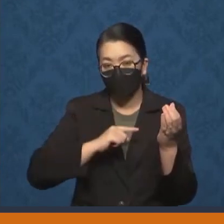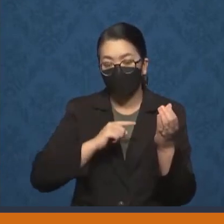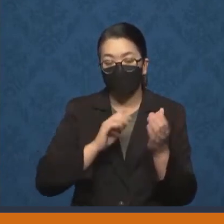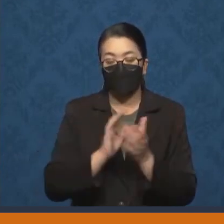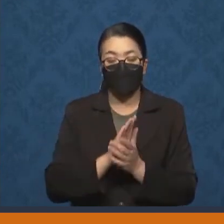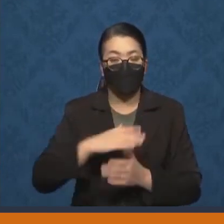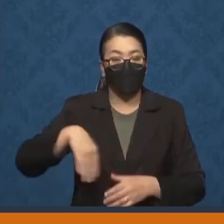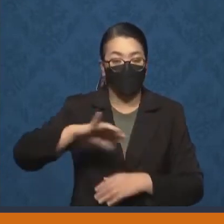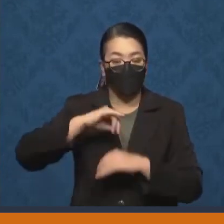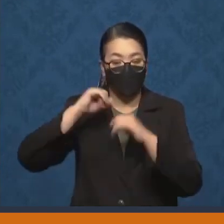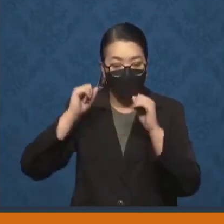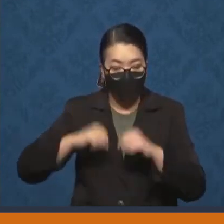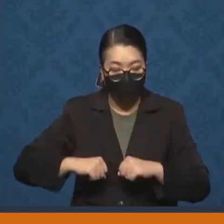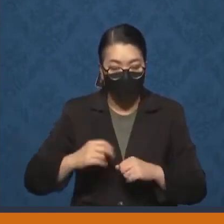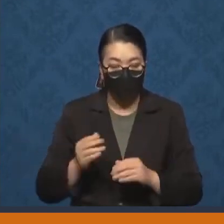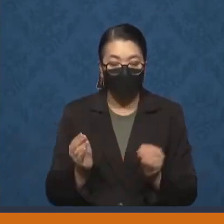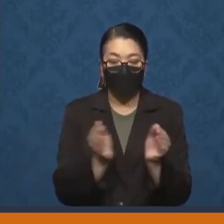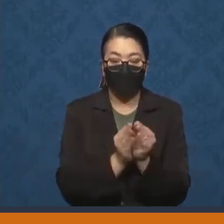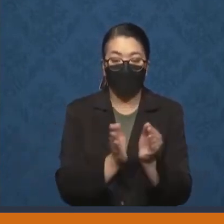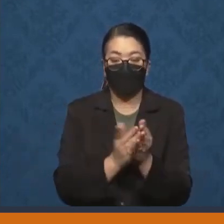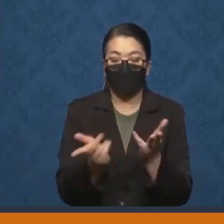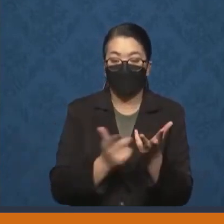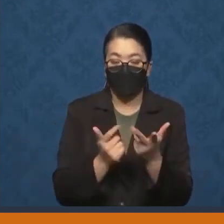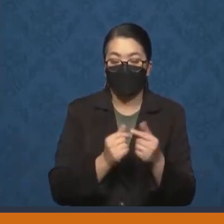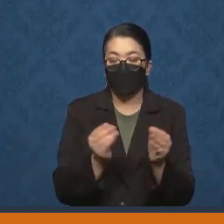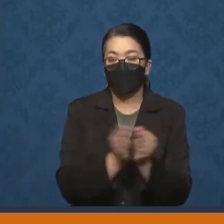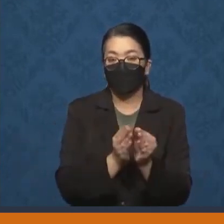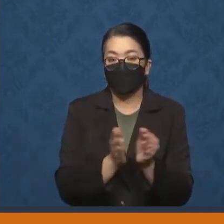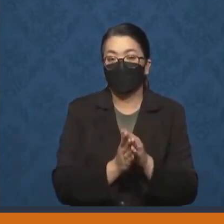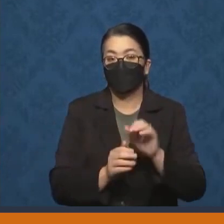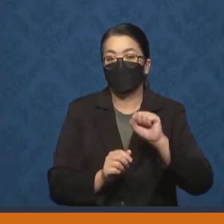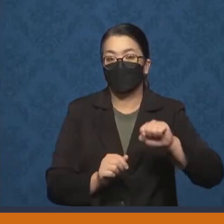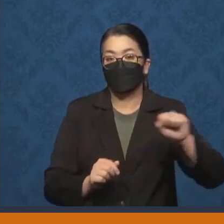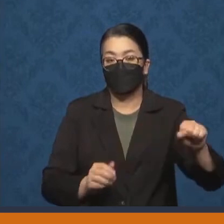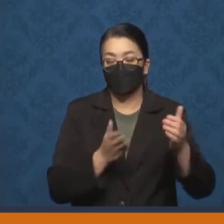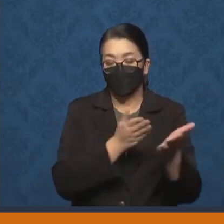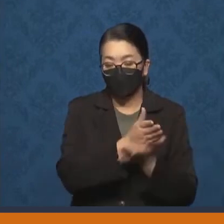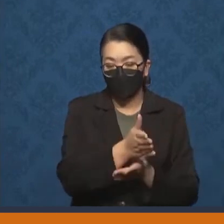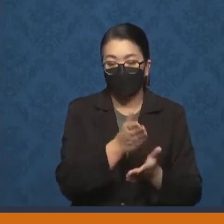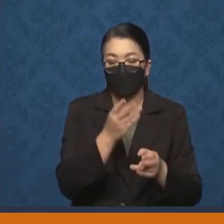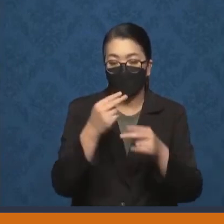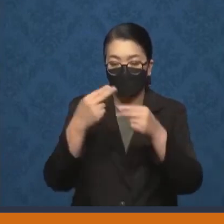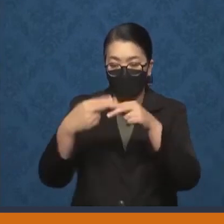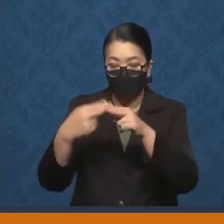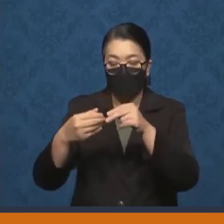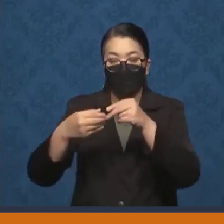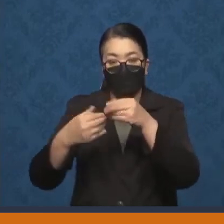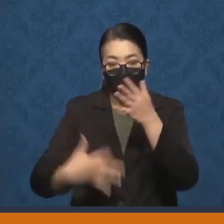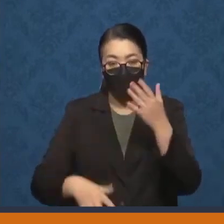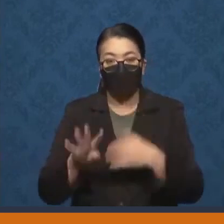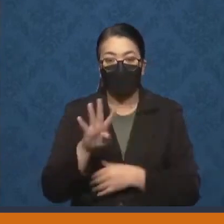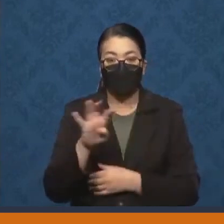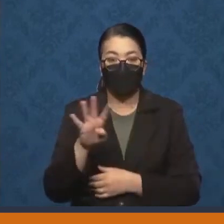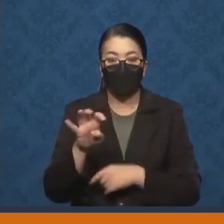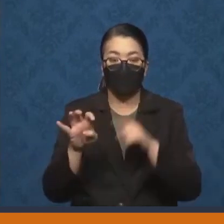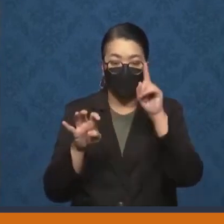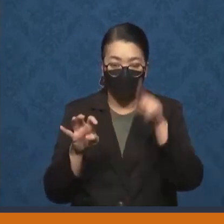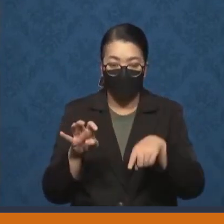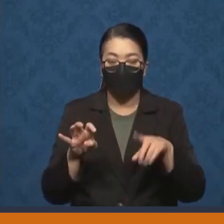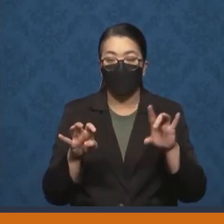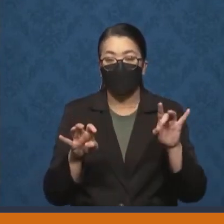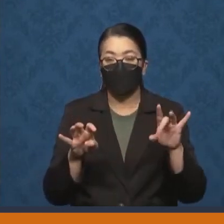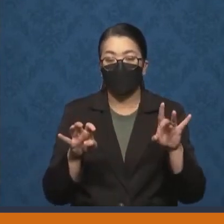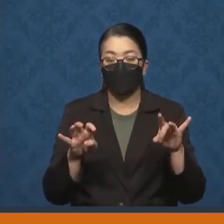าเราตกลงที่จะกลับไปใช้สัดส่วนจำนวนส.ส.แบบแบ่งเขตกับบัญชีรายชื่อแบบ400ต่อ100เห